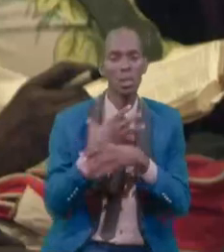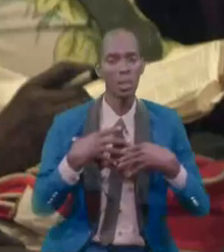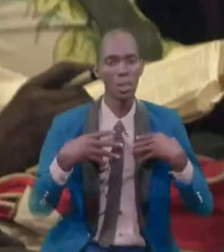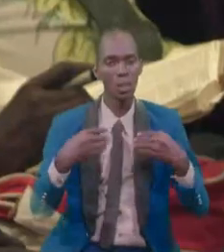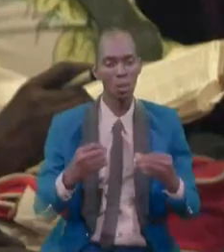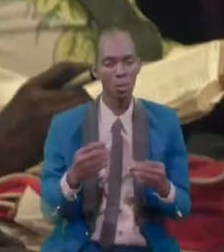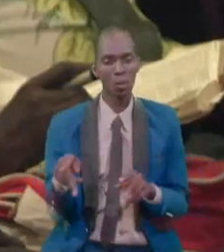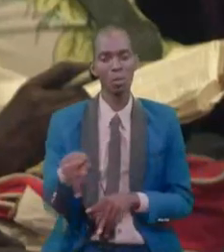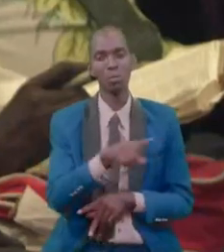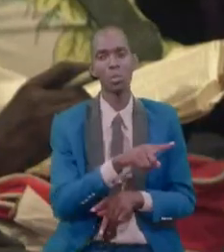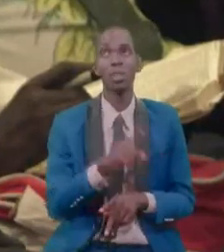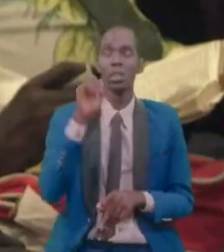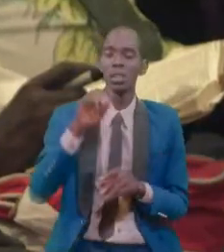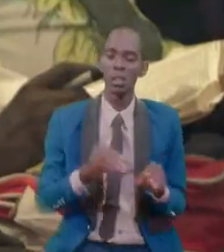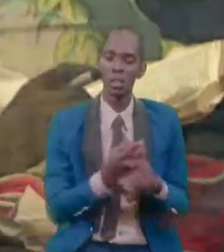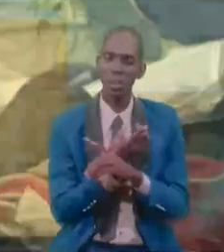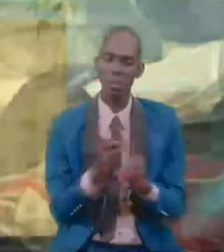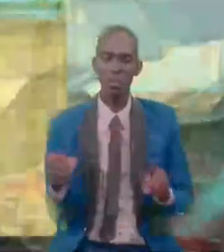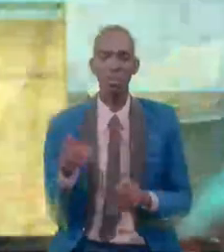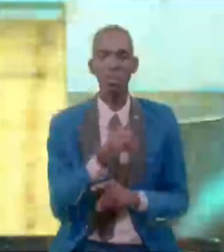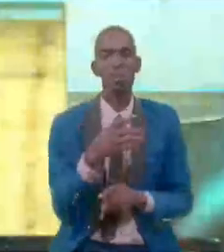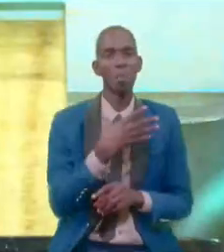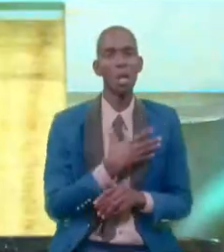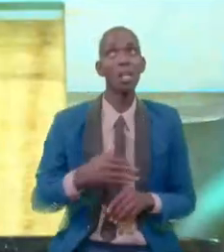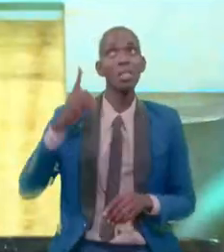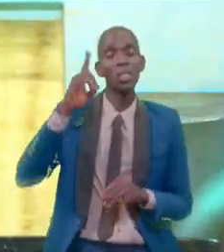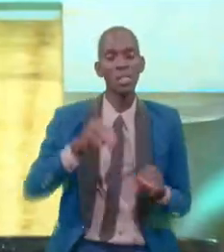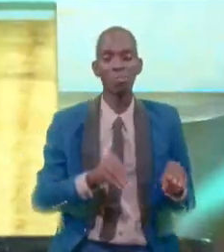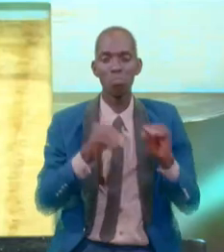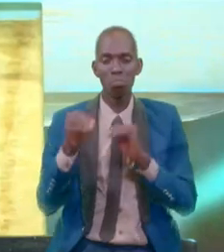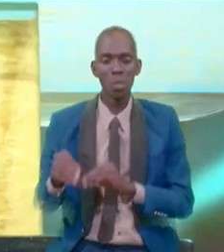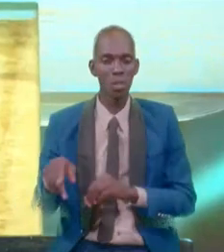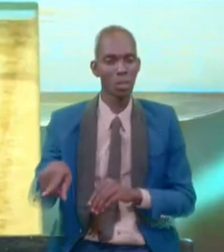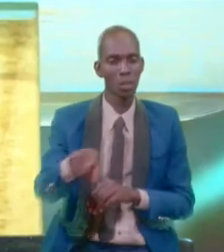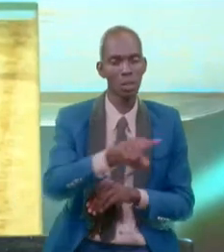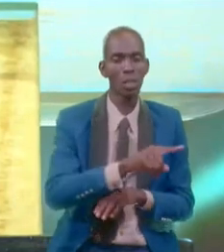de cela, il les a affranchis.